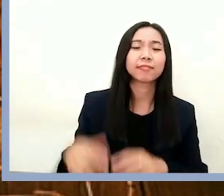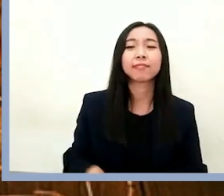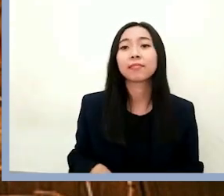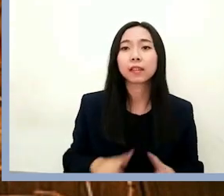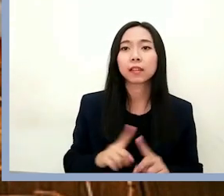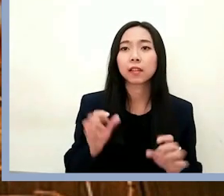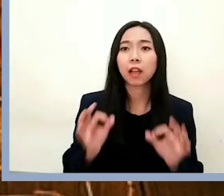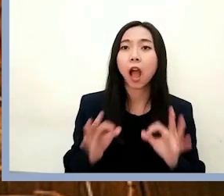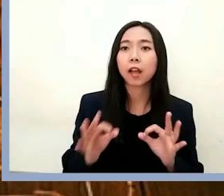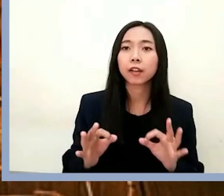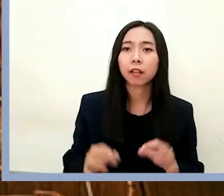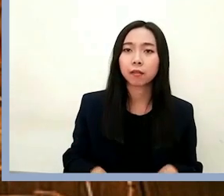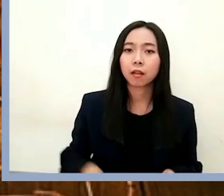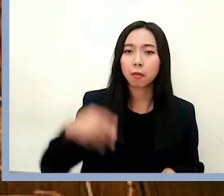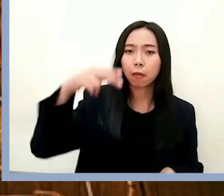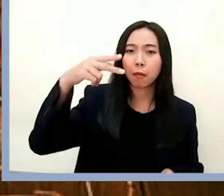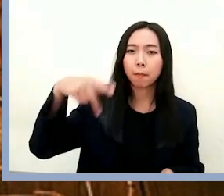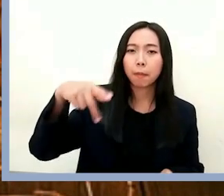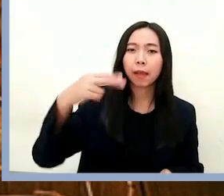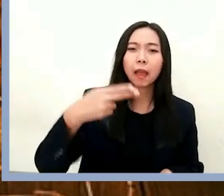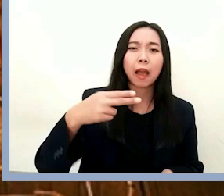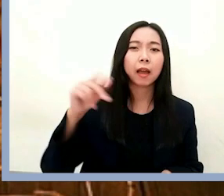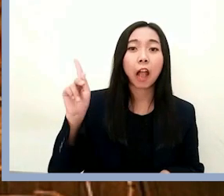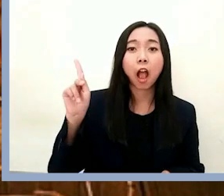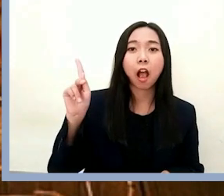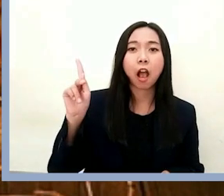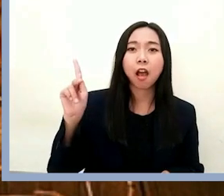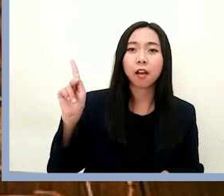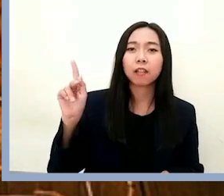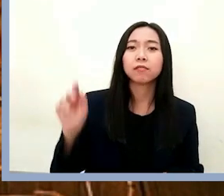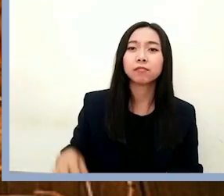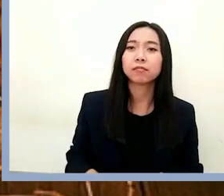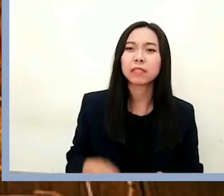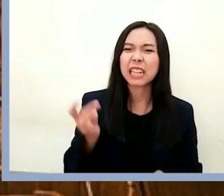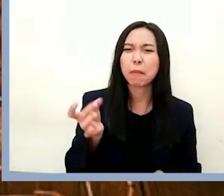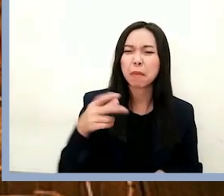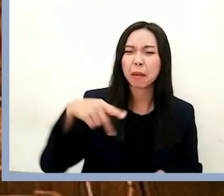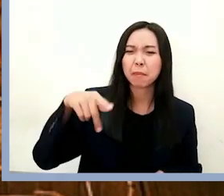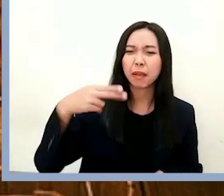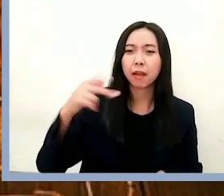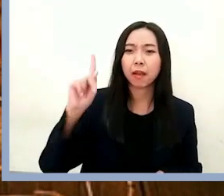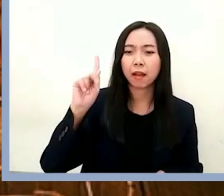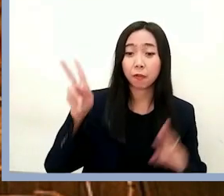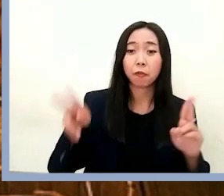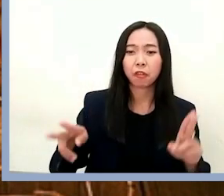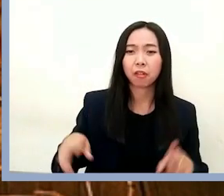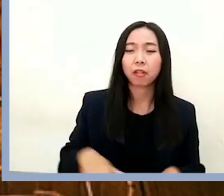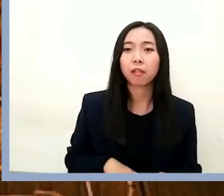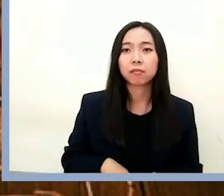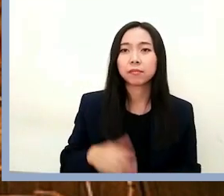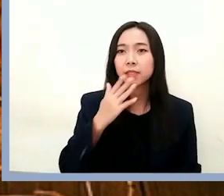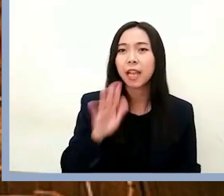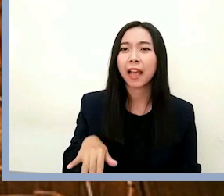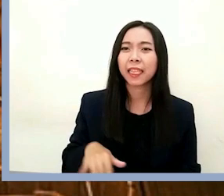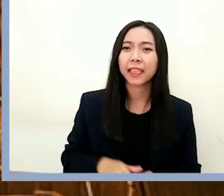protes di PHK tanpa peringatan saudara-saudara kalau kita pelajari dengan lebih seksama